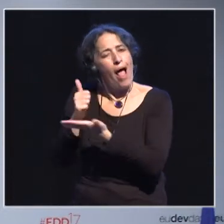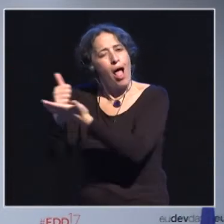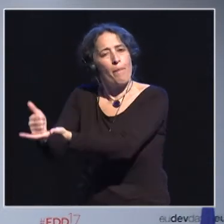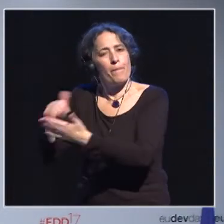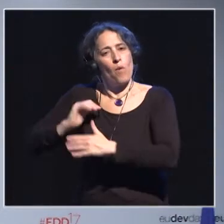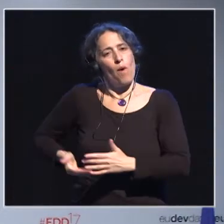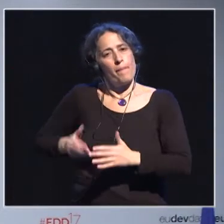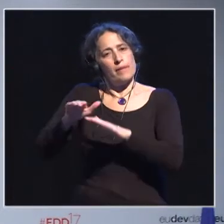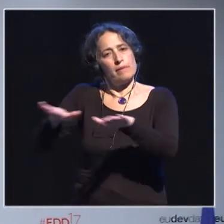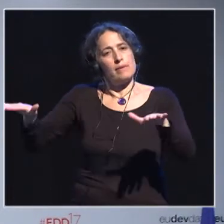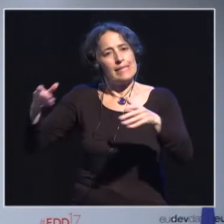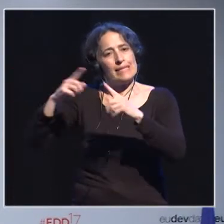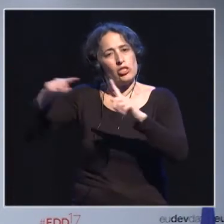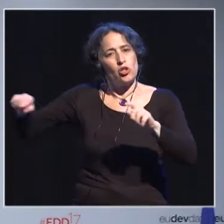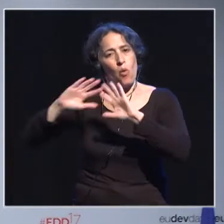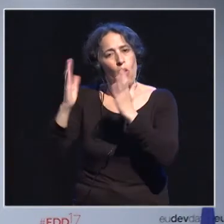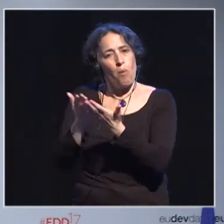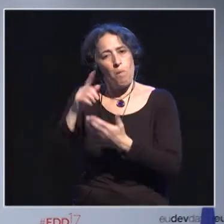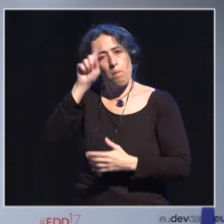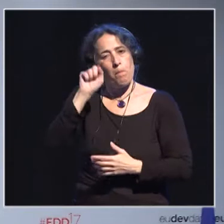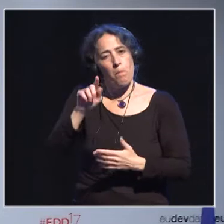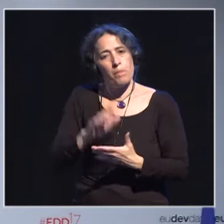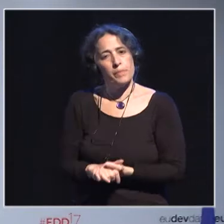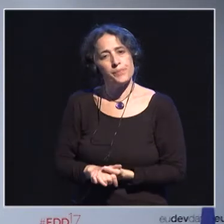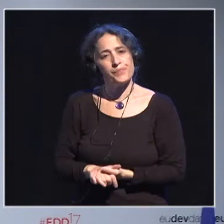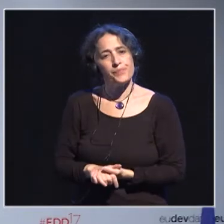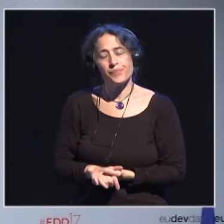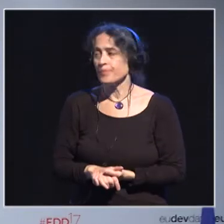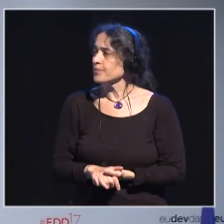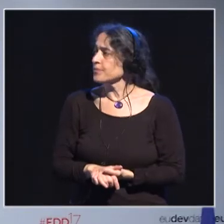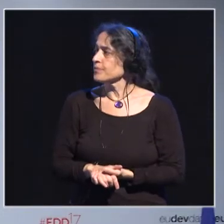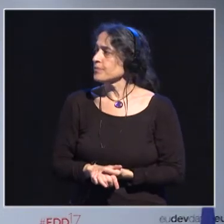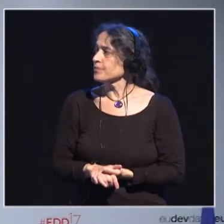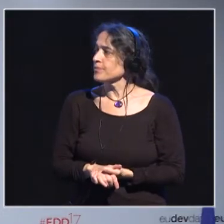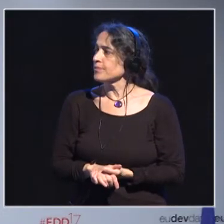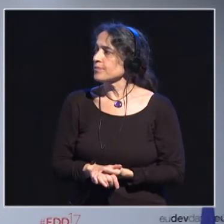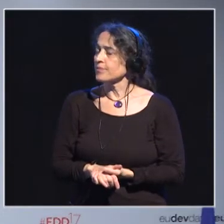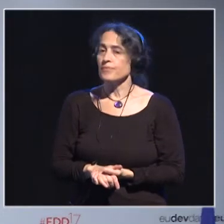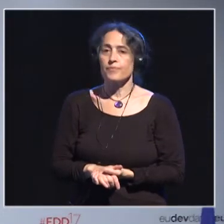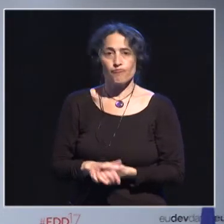Sure, please. I think the first question is for the commissioner